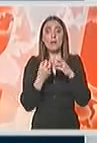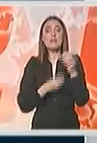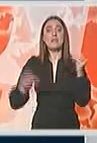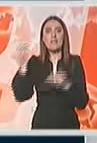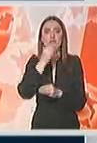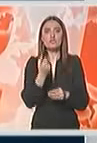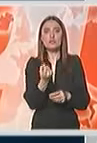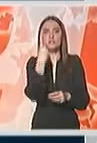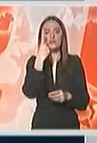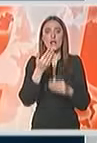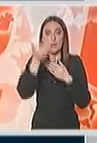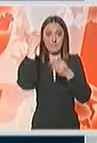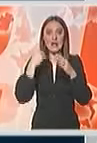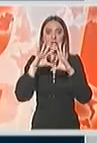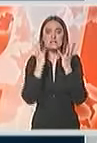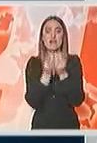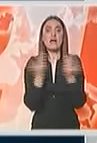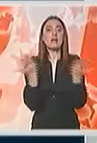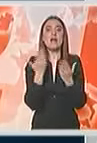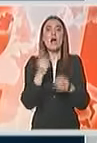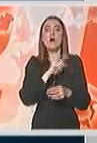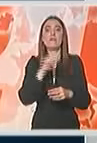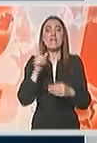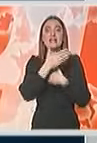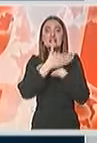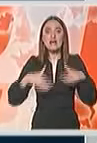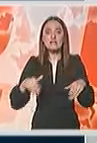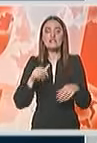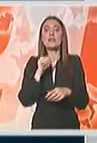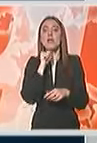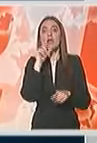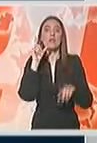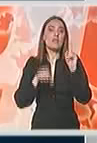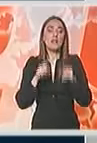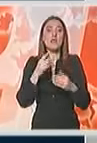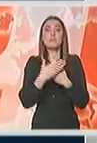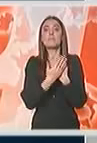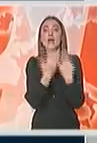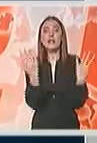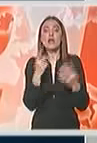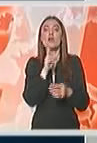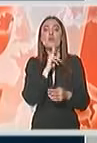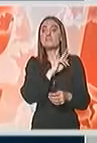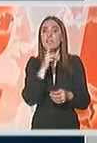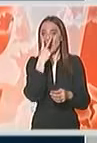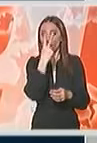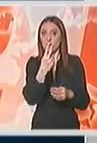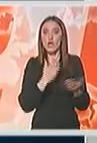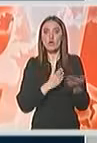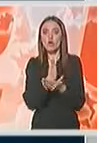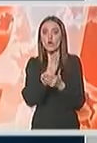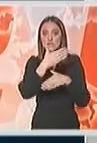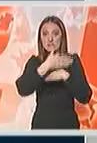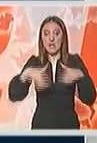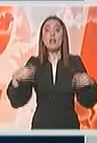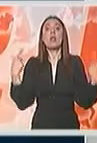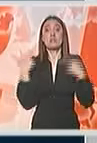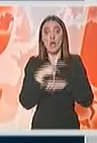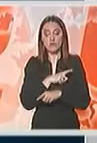najviše iskrsavaju pre svega kao necarinske ili ti barijere koje se ne vide kroz carinu i